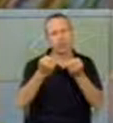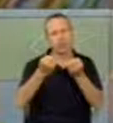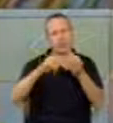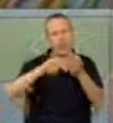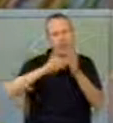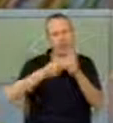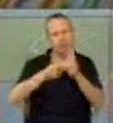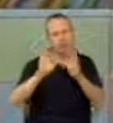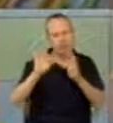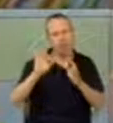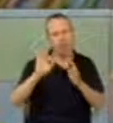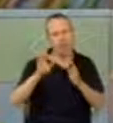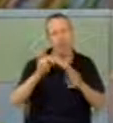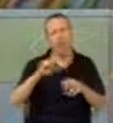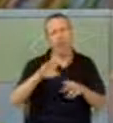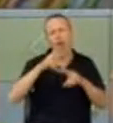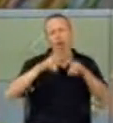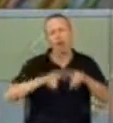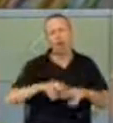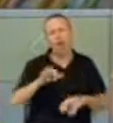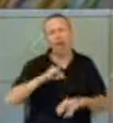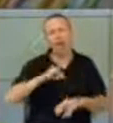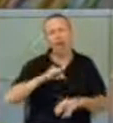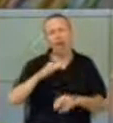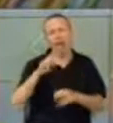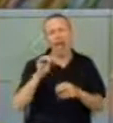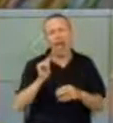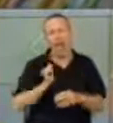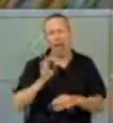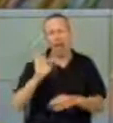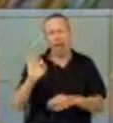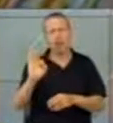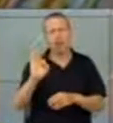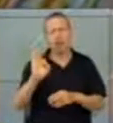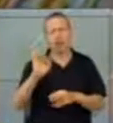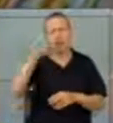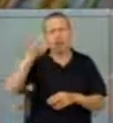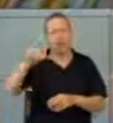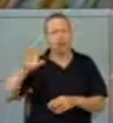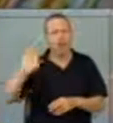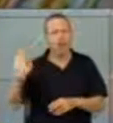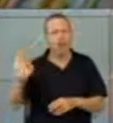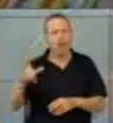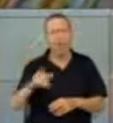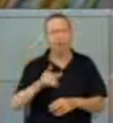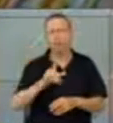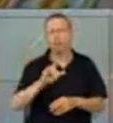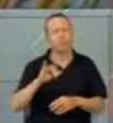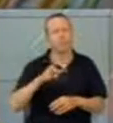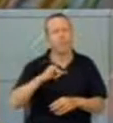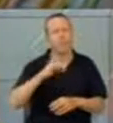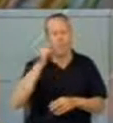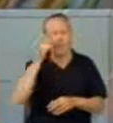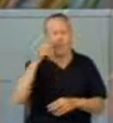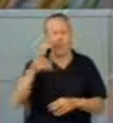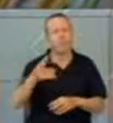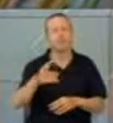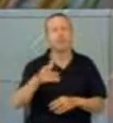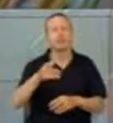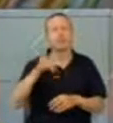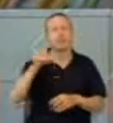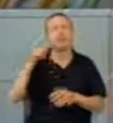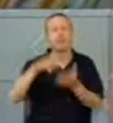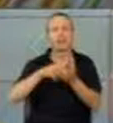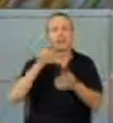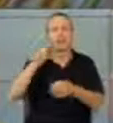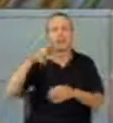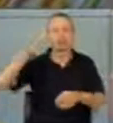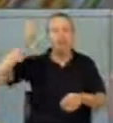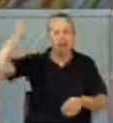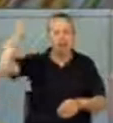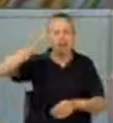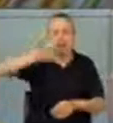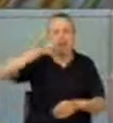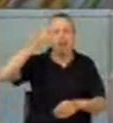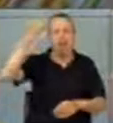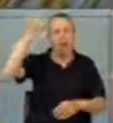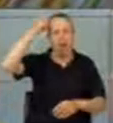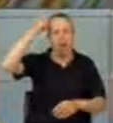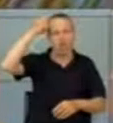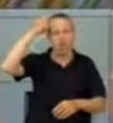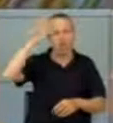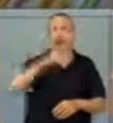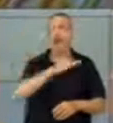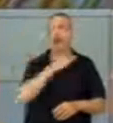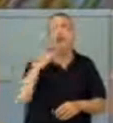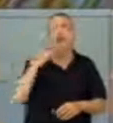מעניין, האזרחים שלהם, החיילים שלהם, לא מעניין. לכן צריך ללכת על הראש. הקבע רואה והעדר כבר